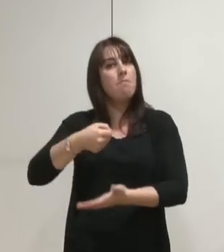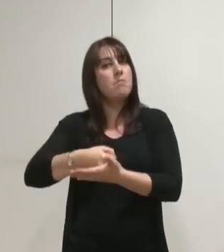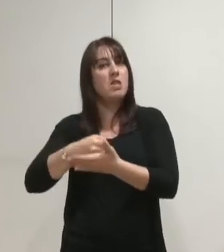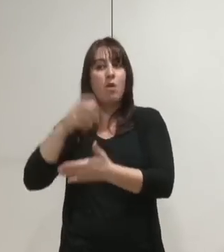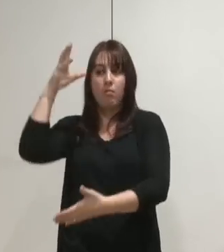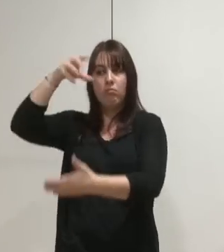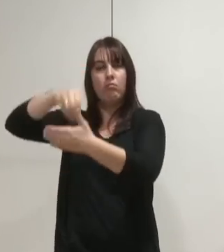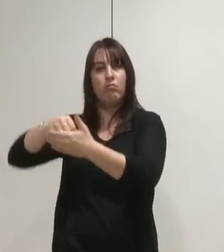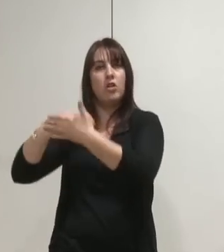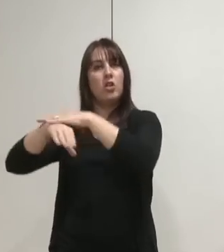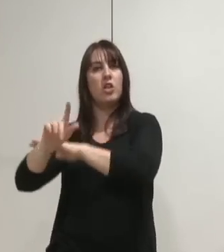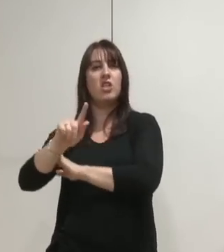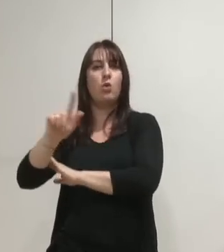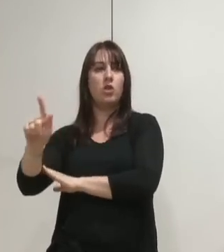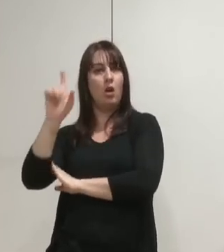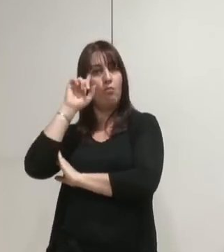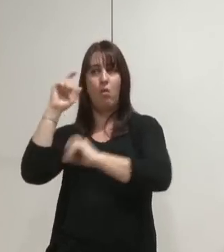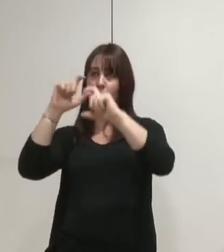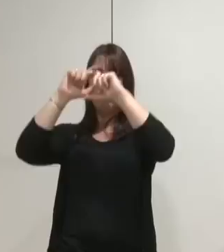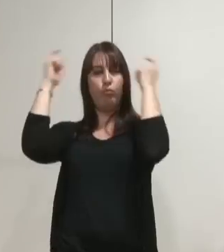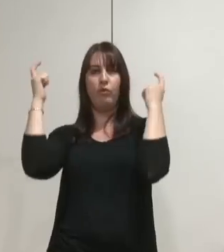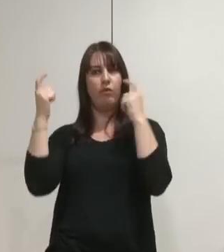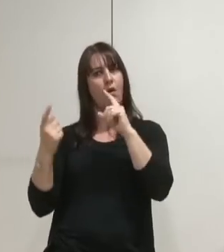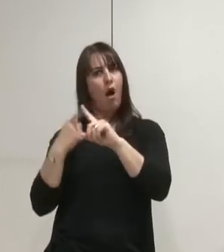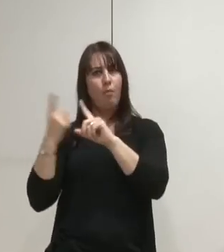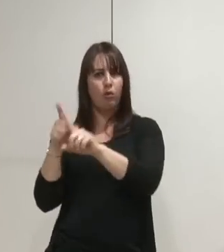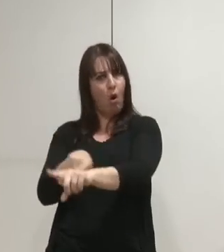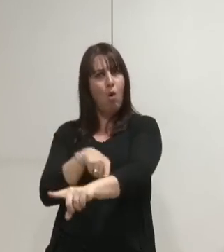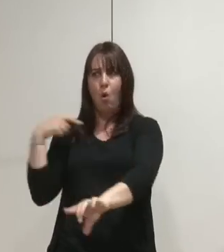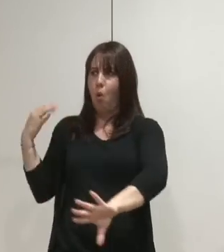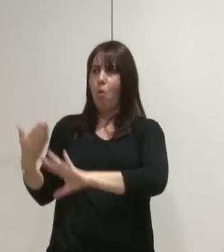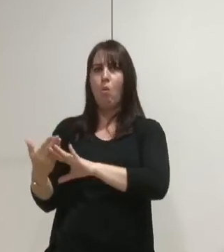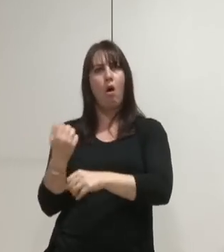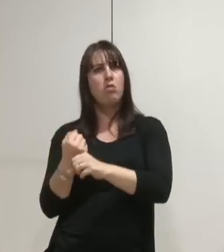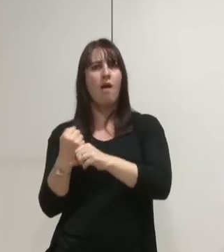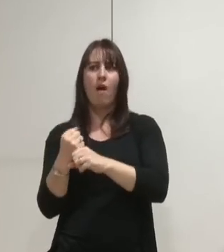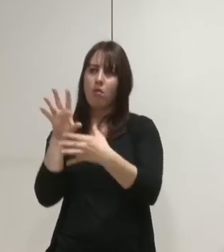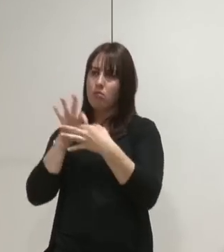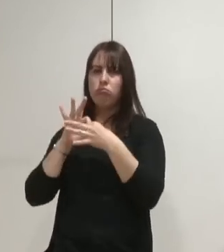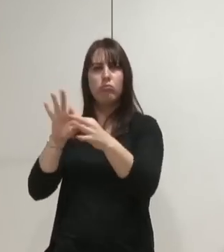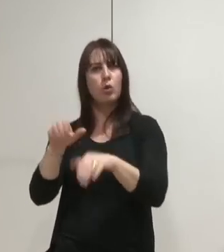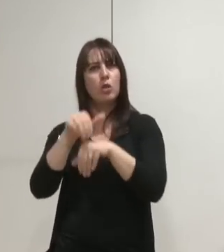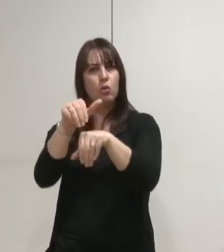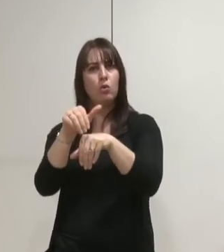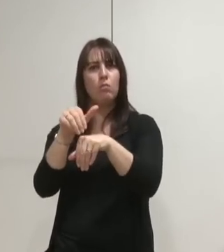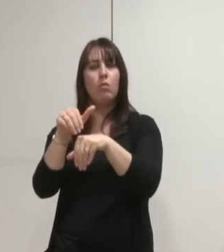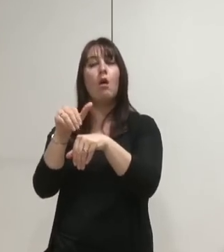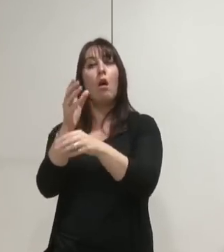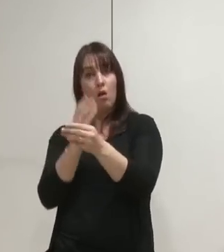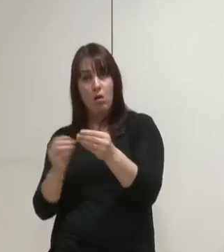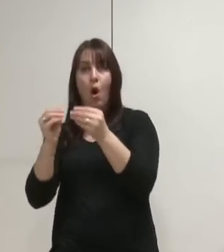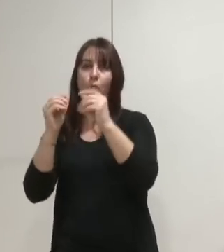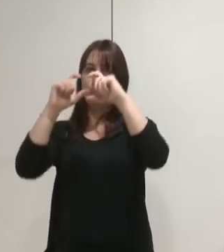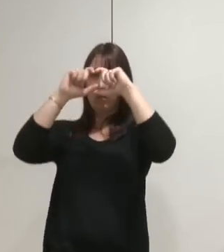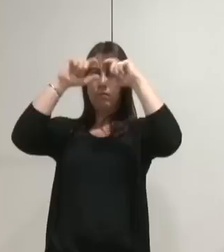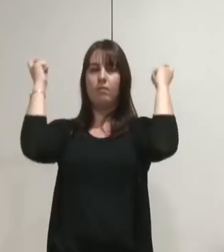GG entreprise à laquelle ils sont attachés mais aussi en ce qui concerne le statut des industries